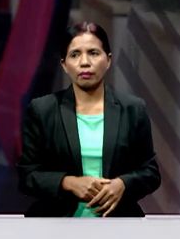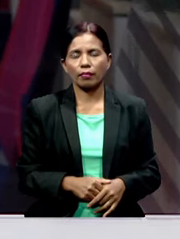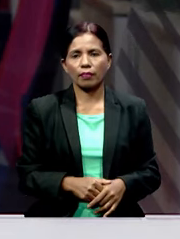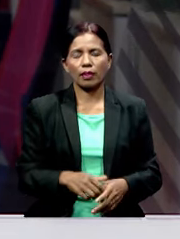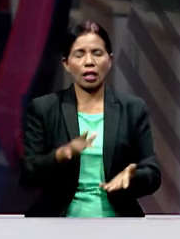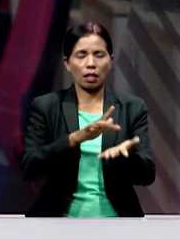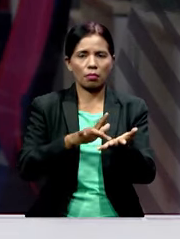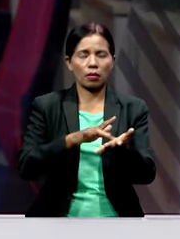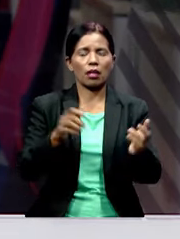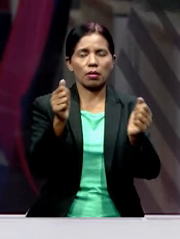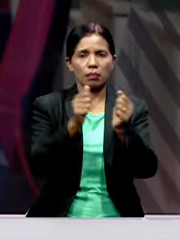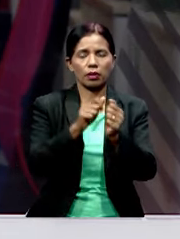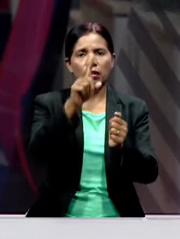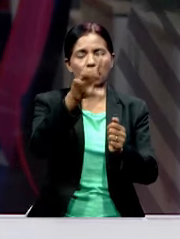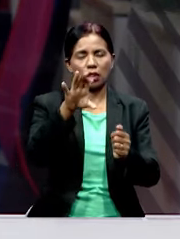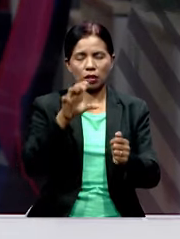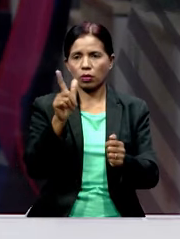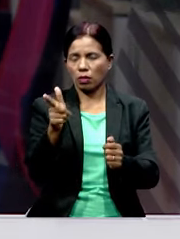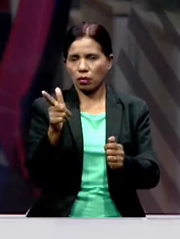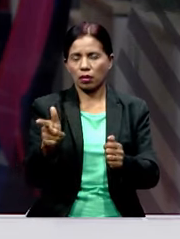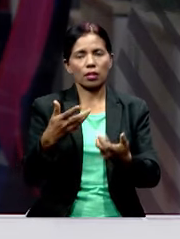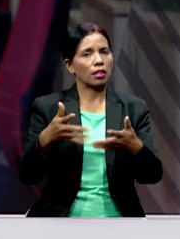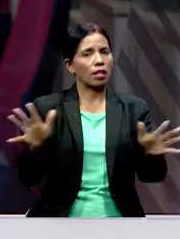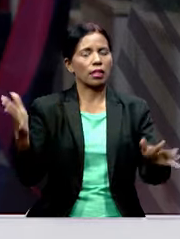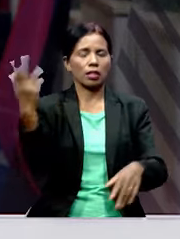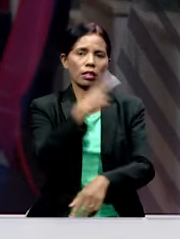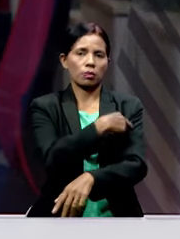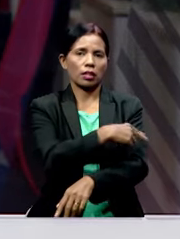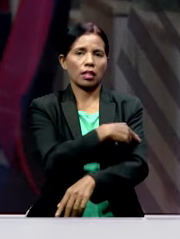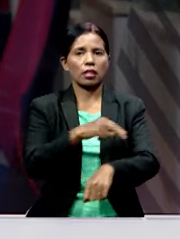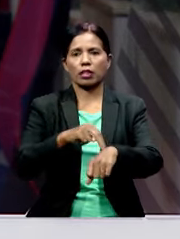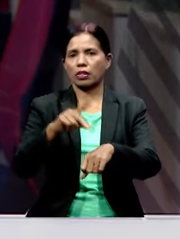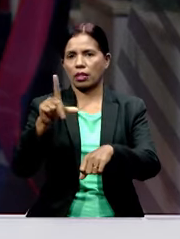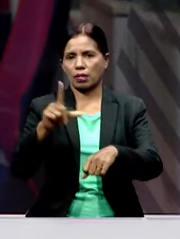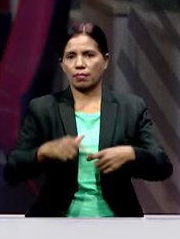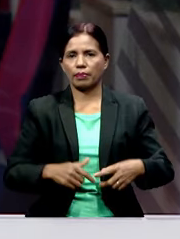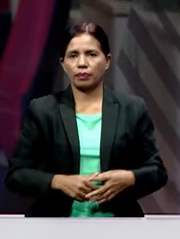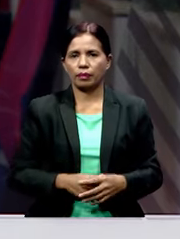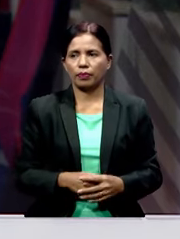Ai moruk item atu sida ruan nulu Mamuki Hospital Nasional.